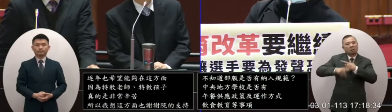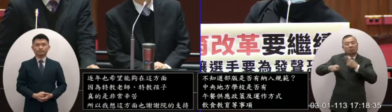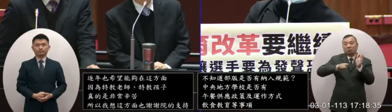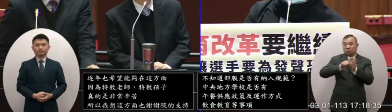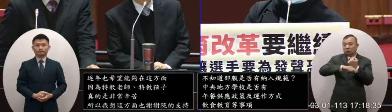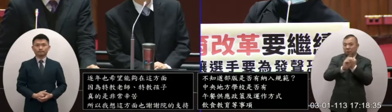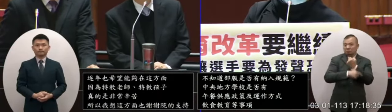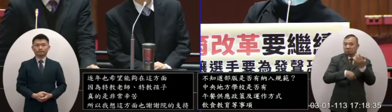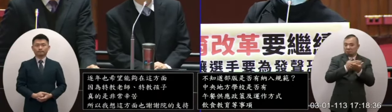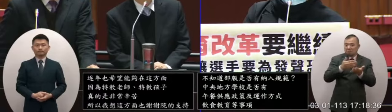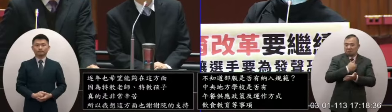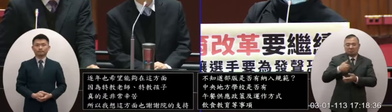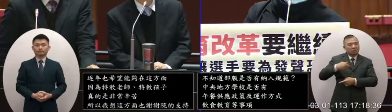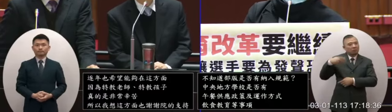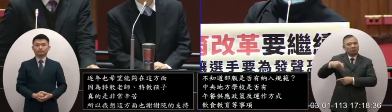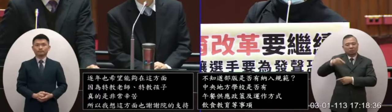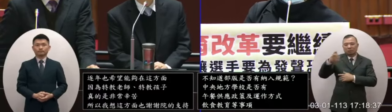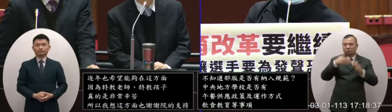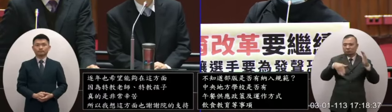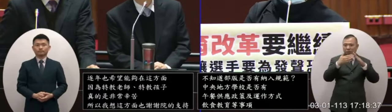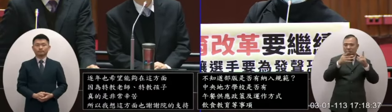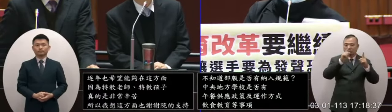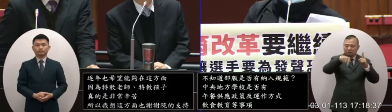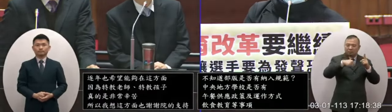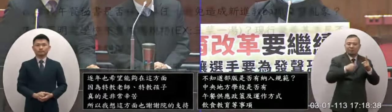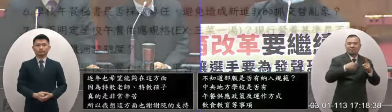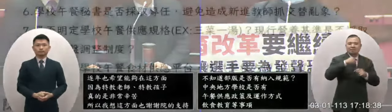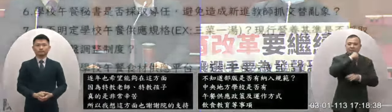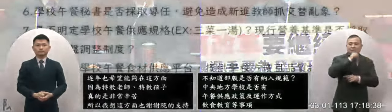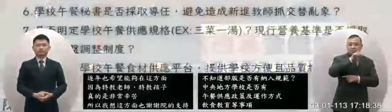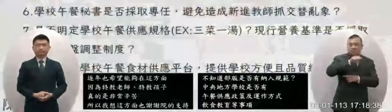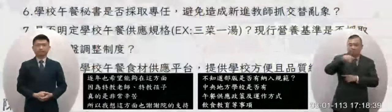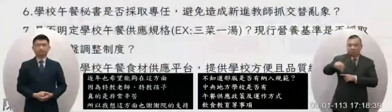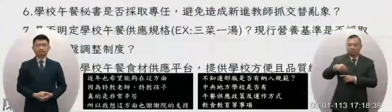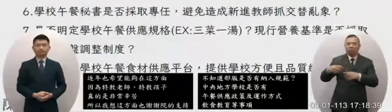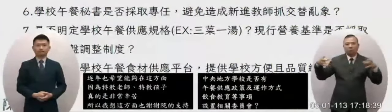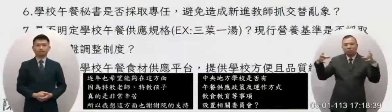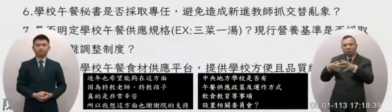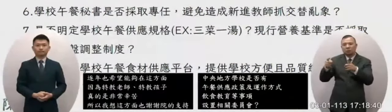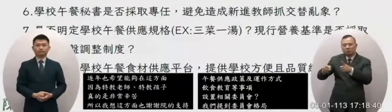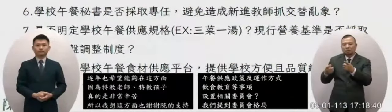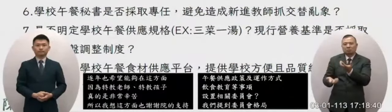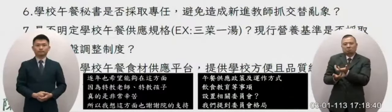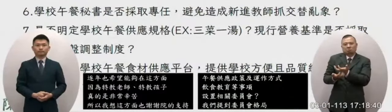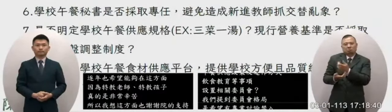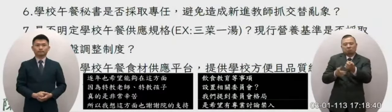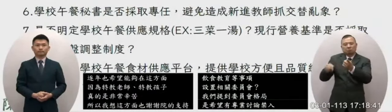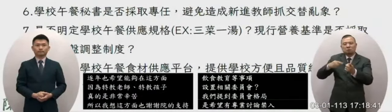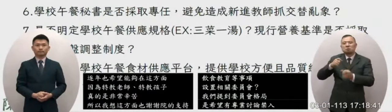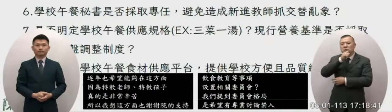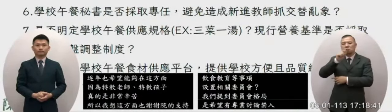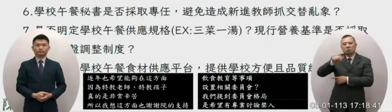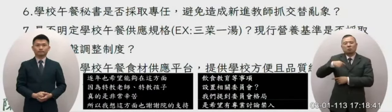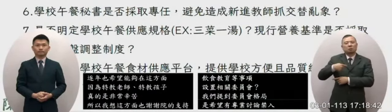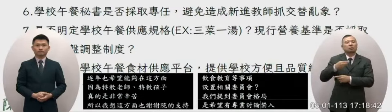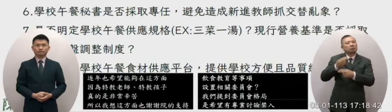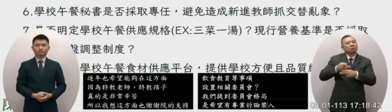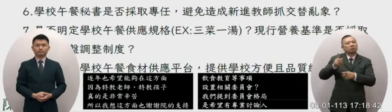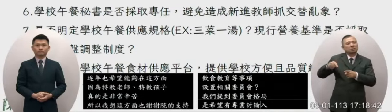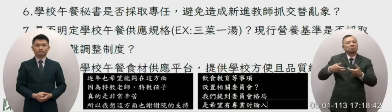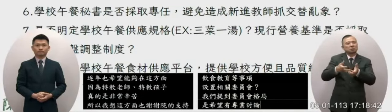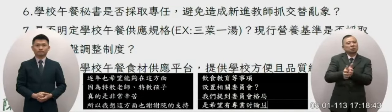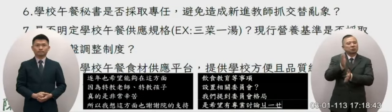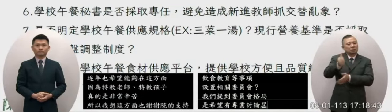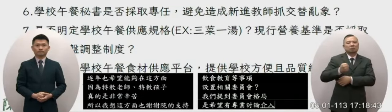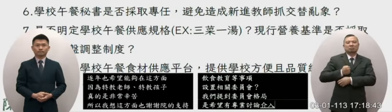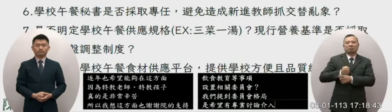来我们知道其实有学校的营养师跟团膳的营养师，他们之间的工作要如何分配，我相信部长应该也会对这件事情是有概念，但是可